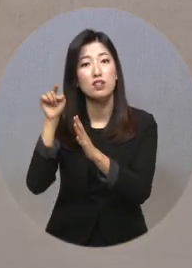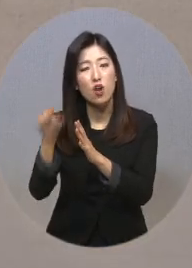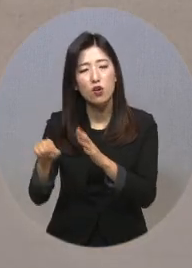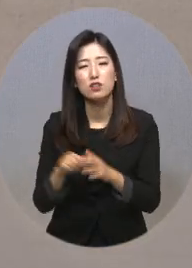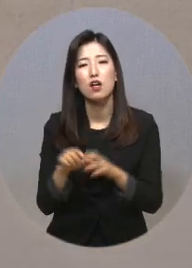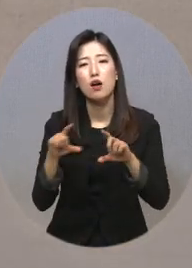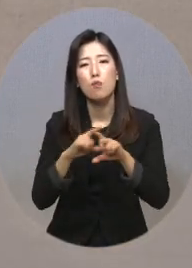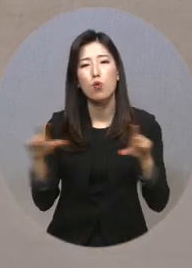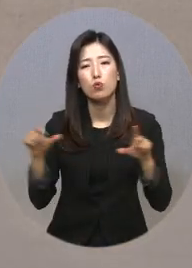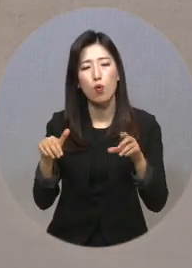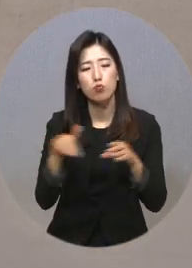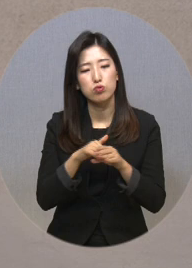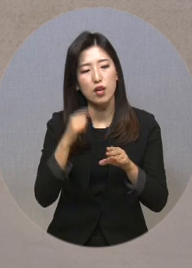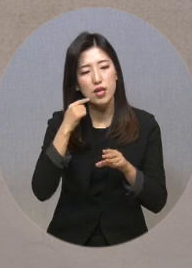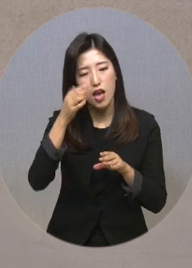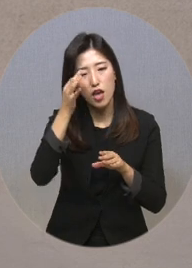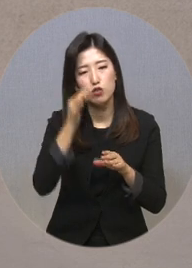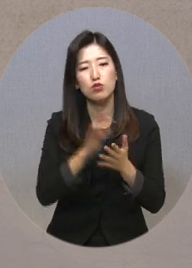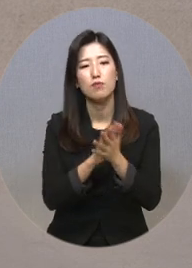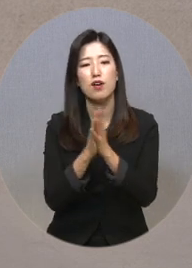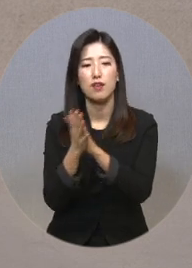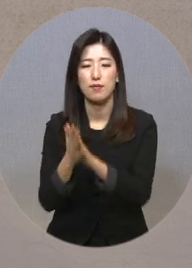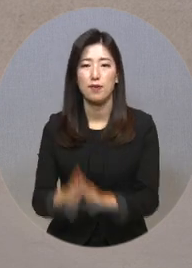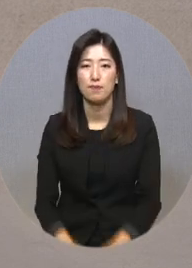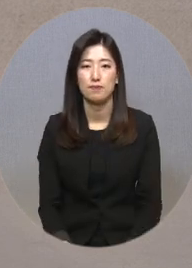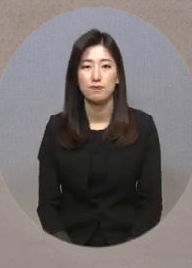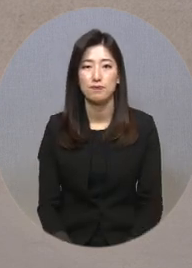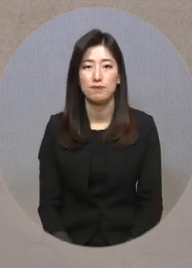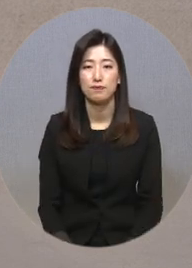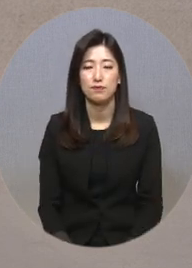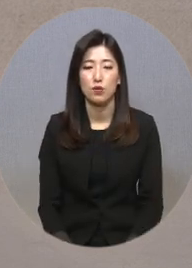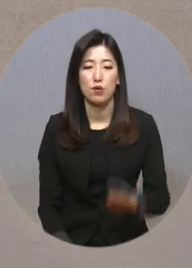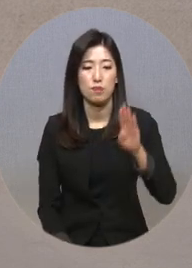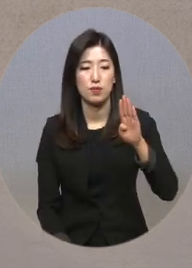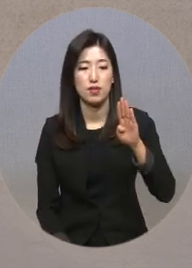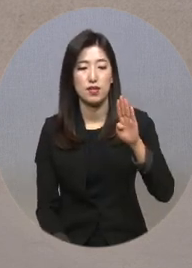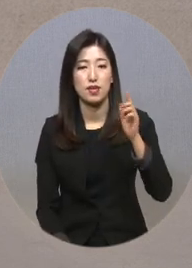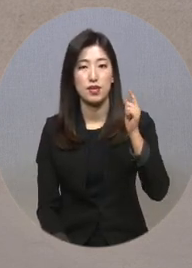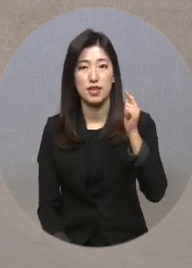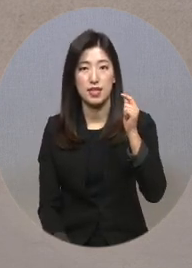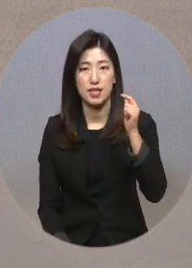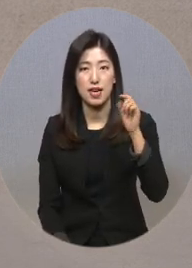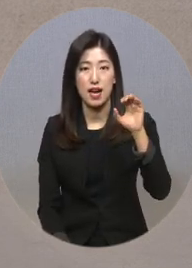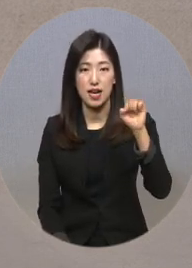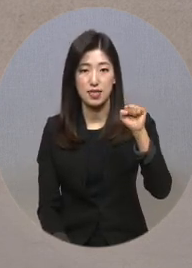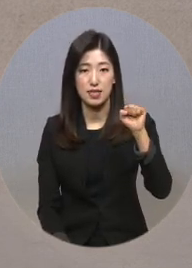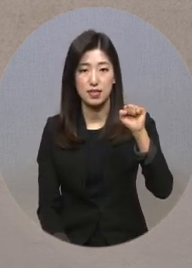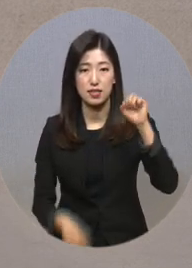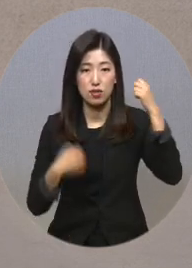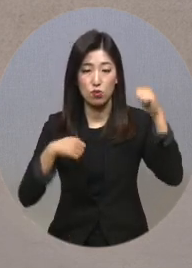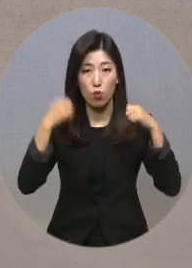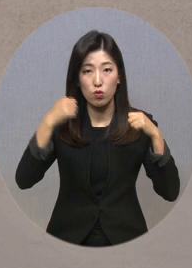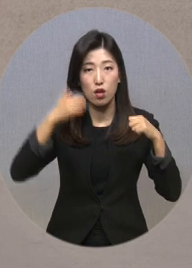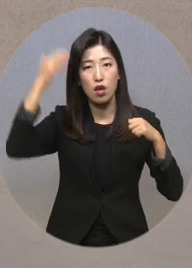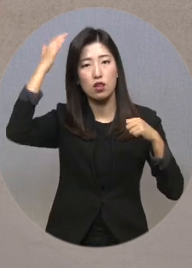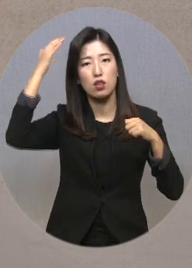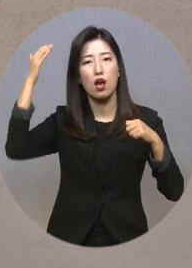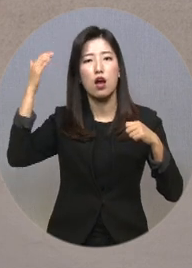대중문화입니다. 특히 BTS의 공연은 K컬처의